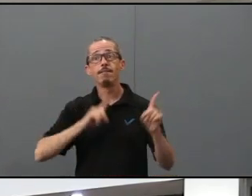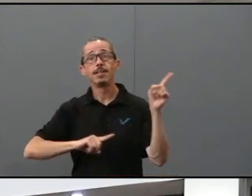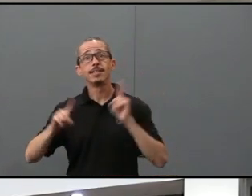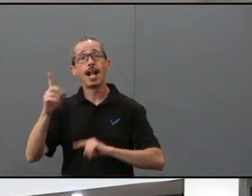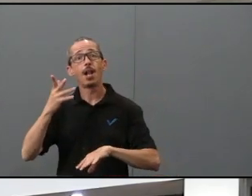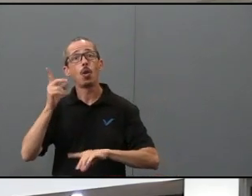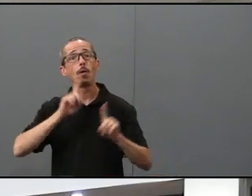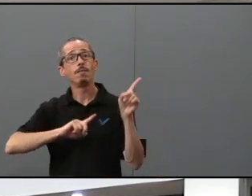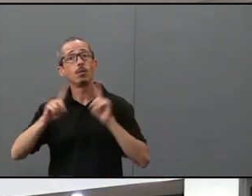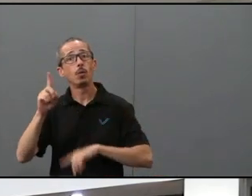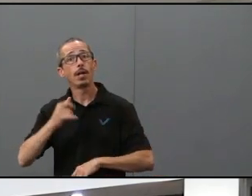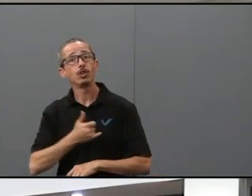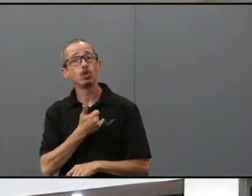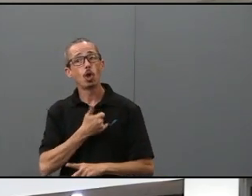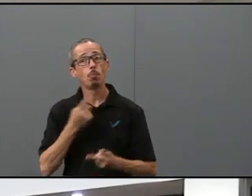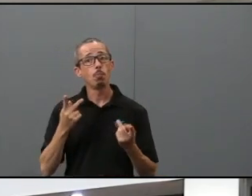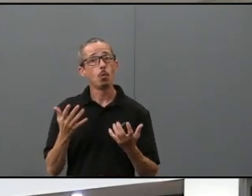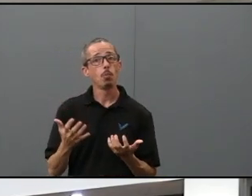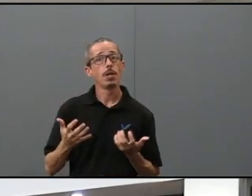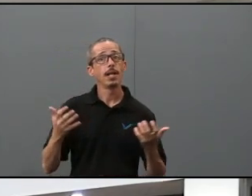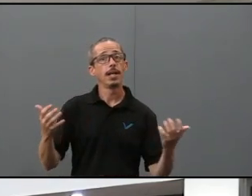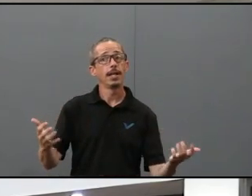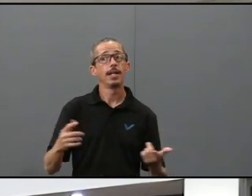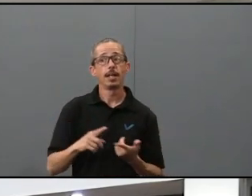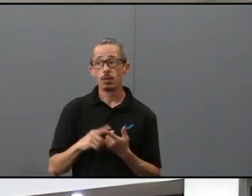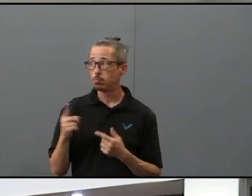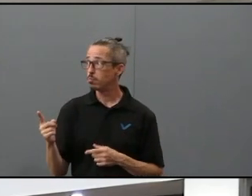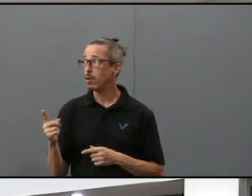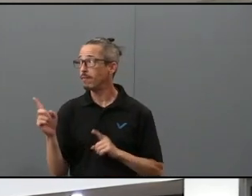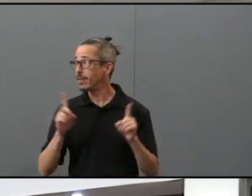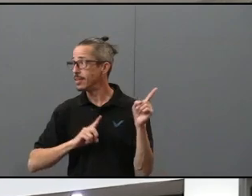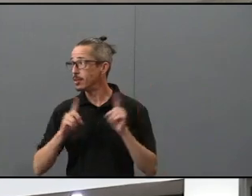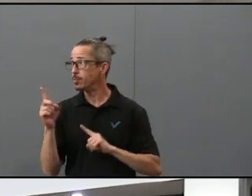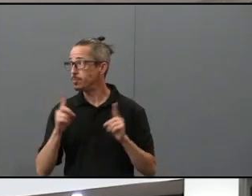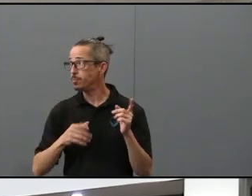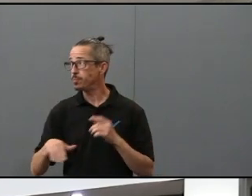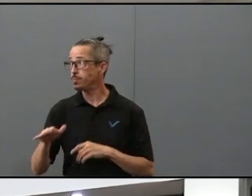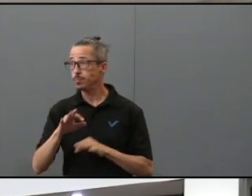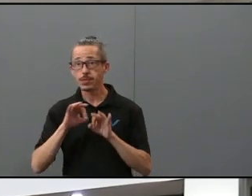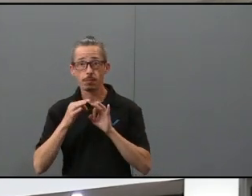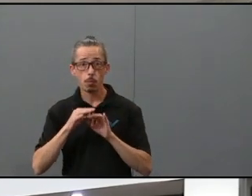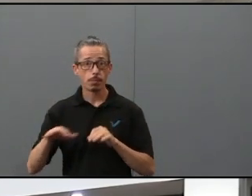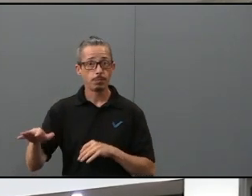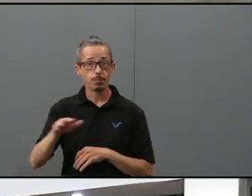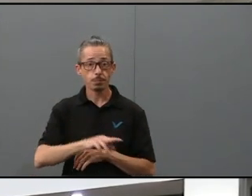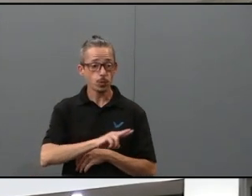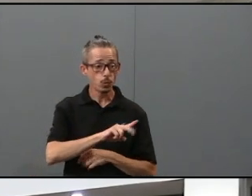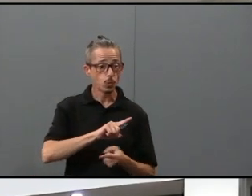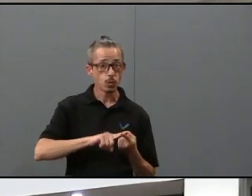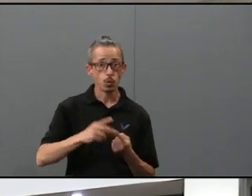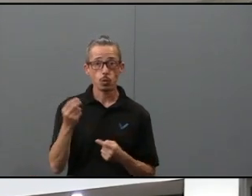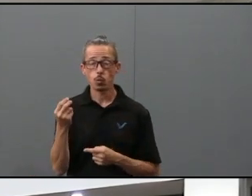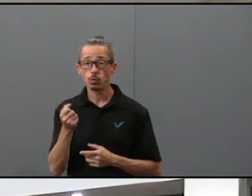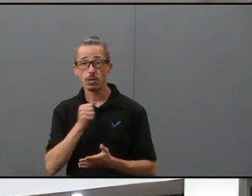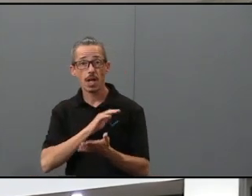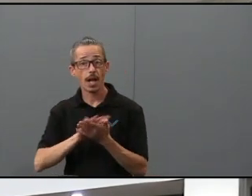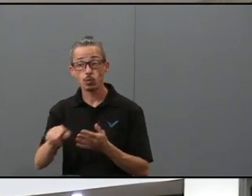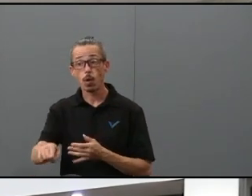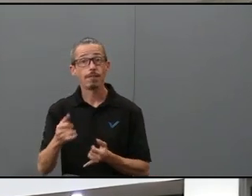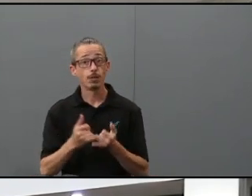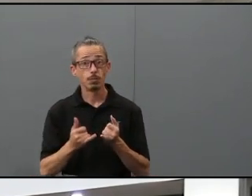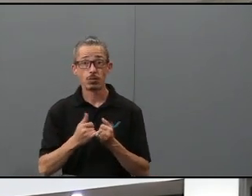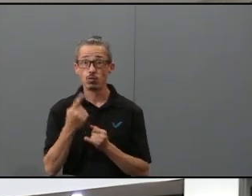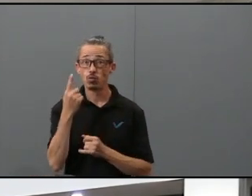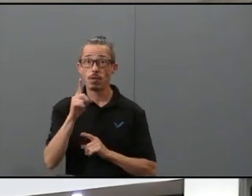là le festival jeune public c'est-à-dire que c'est un festival pour les familles les 2 à 12 ans c'est gratuit c'est le seul